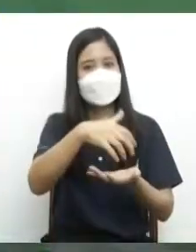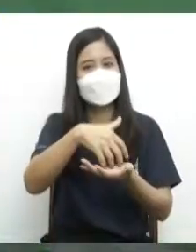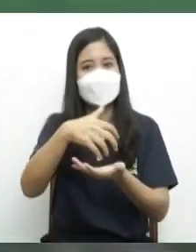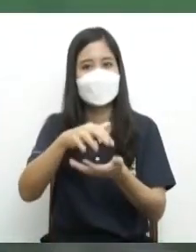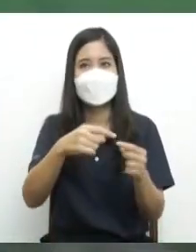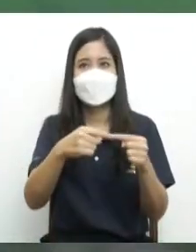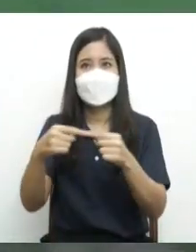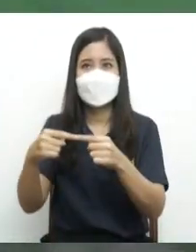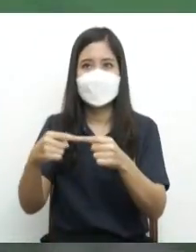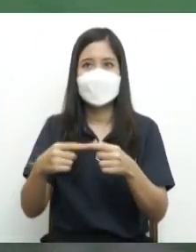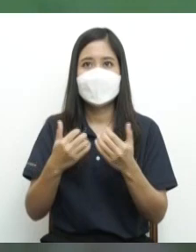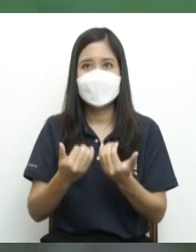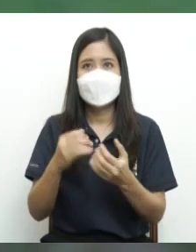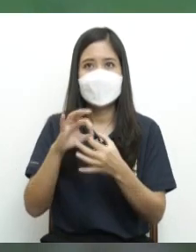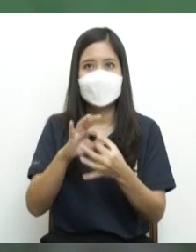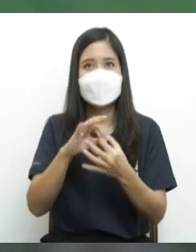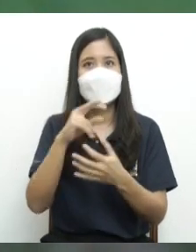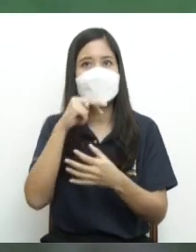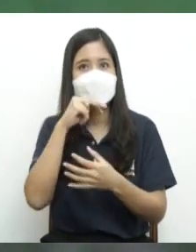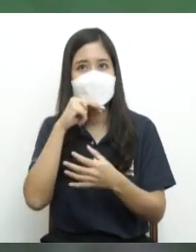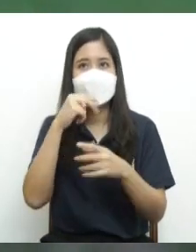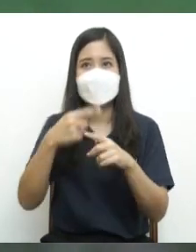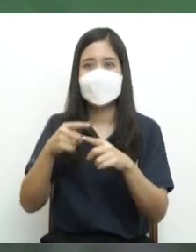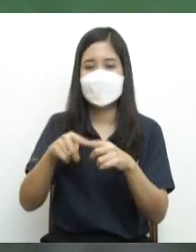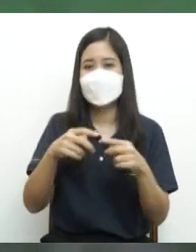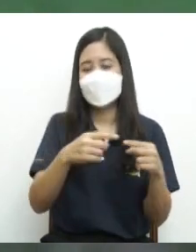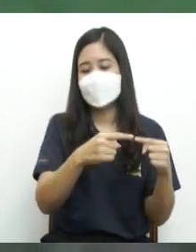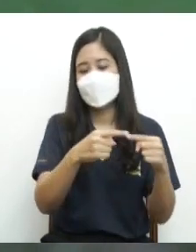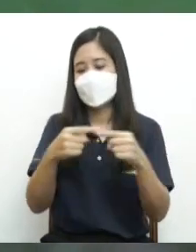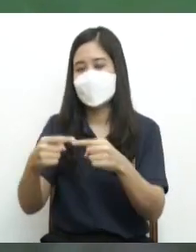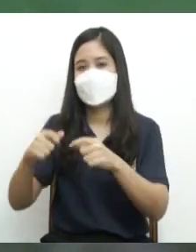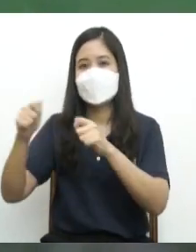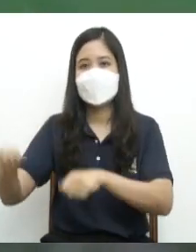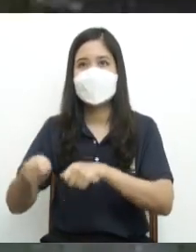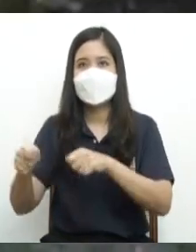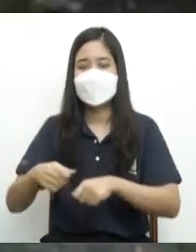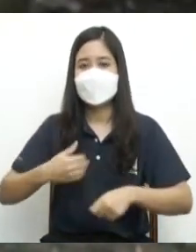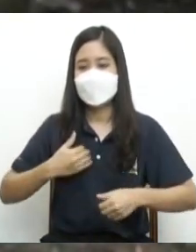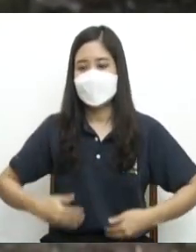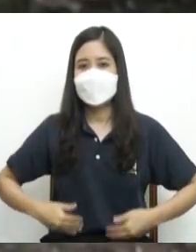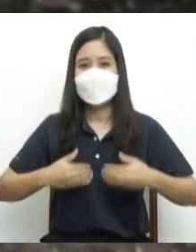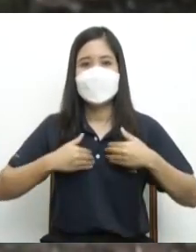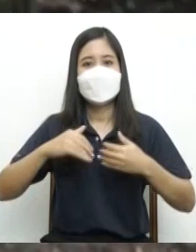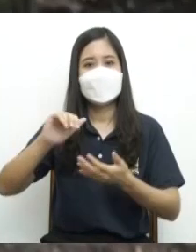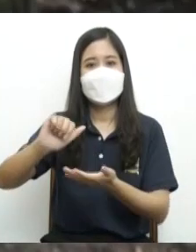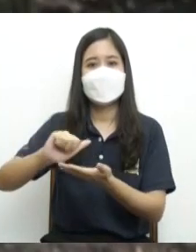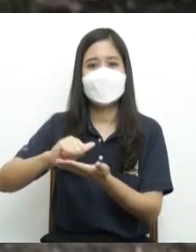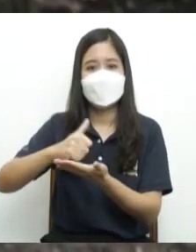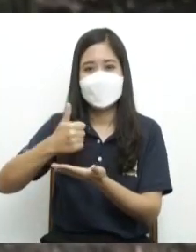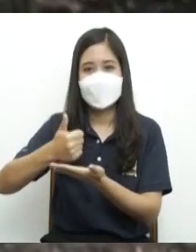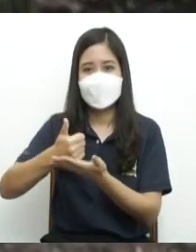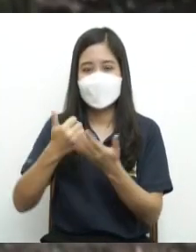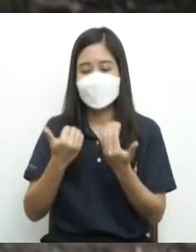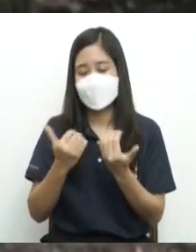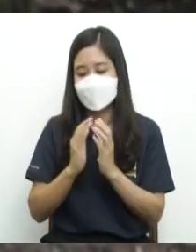รื่องเกี่ยวกับดินเกี่ยวกับน้ำก็นำสู่เกษตรกรให้เขาพัฒนาคุณภาพชีวิตให้ดีขึ้นนะคะก็ขอขอบคุณพระองค์ท่